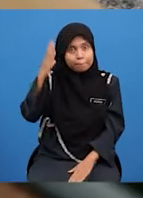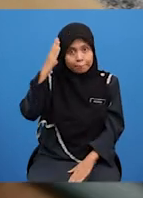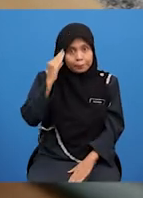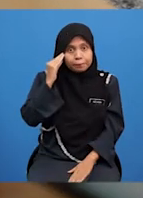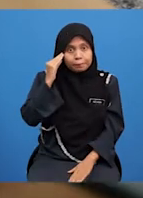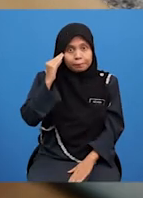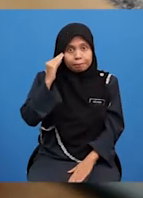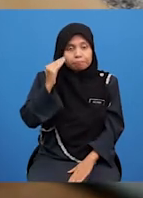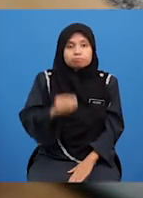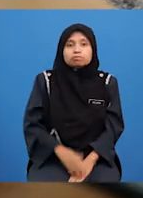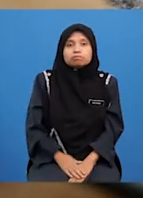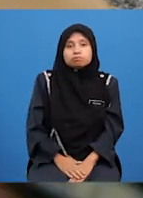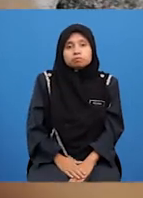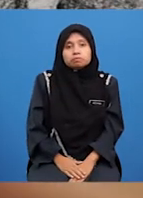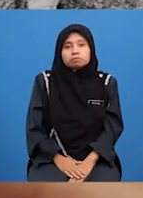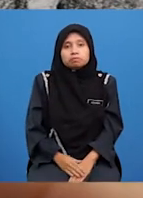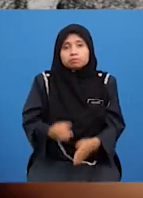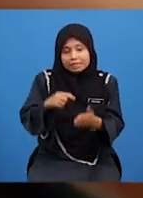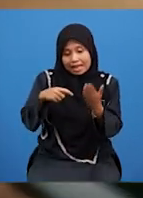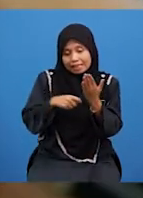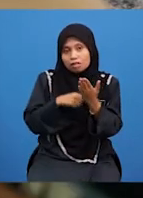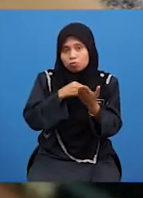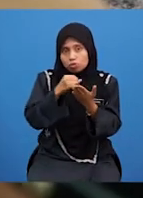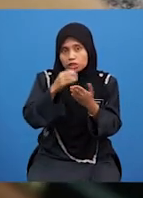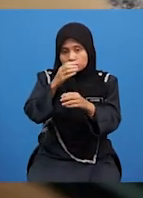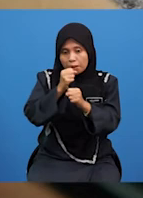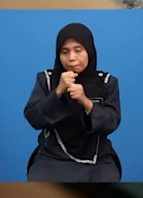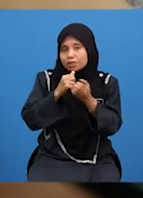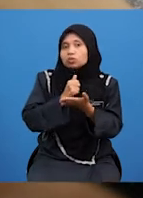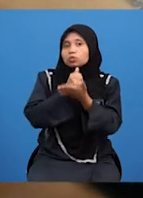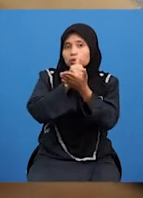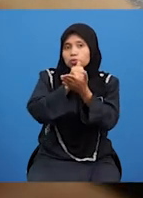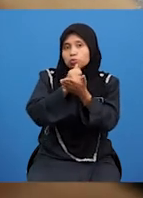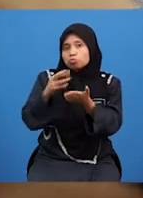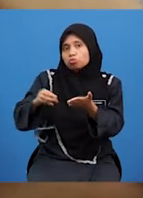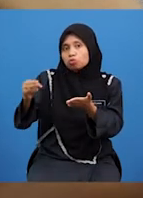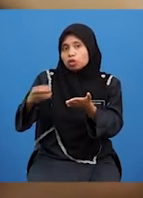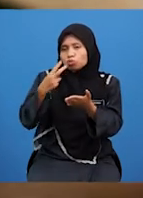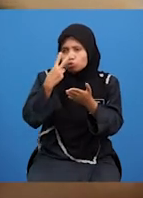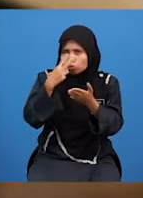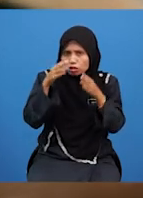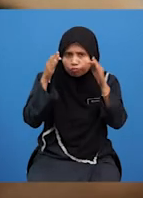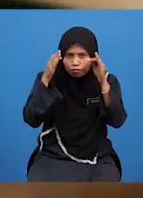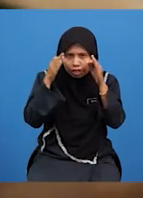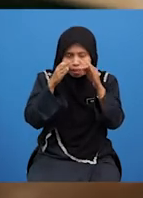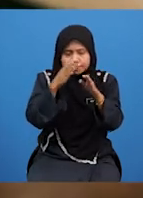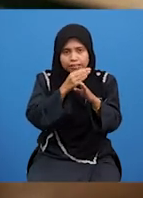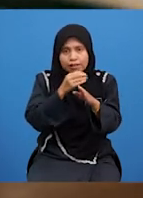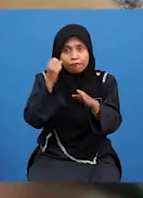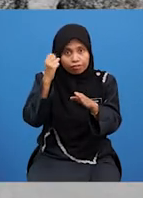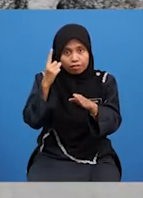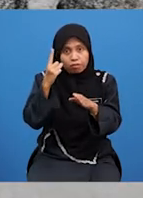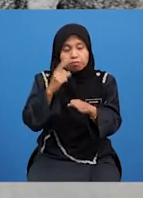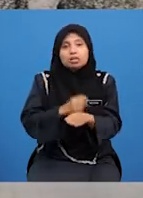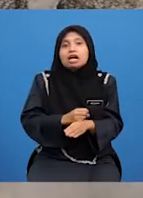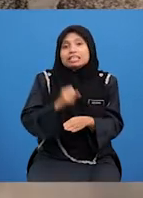menghasilkan pelbagai teknik melukis dapat membantu pelajar mengamati dan memahami